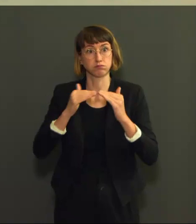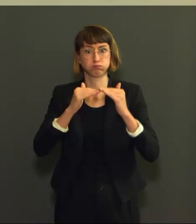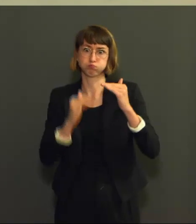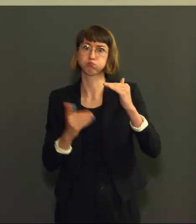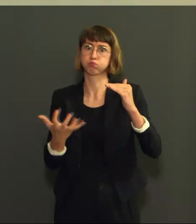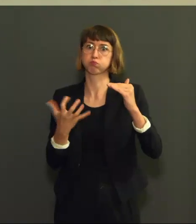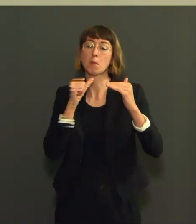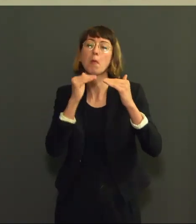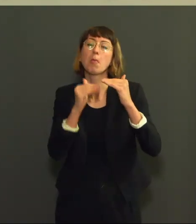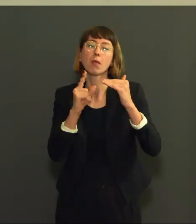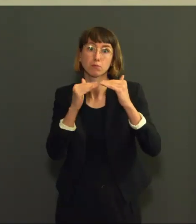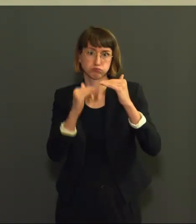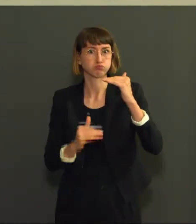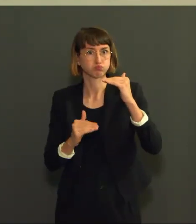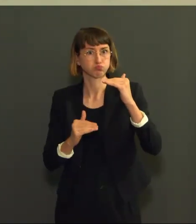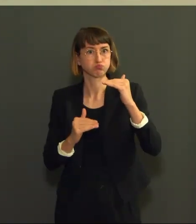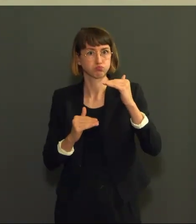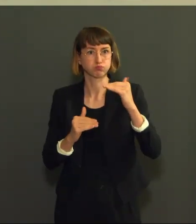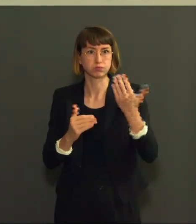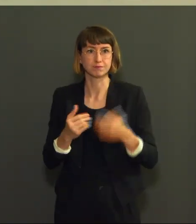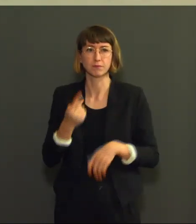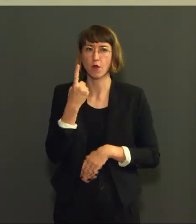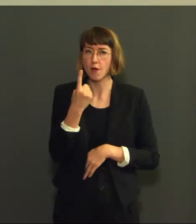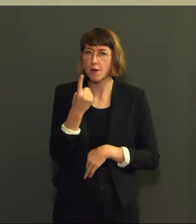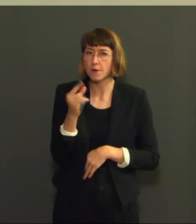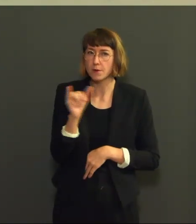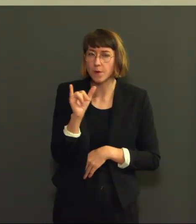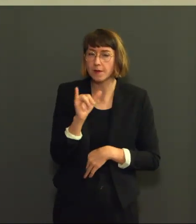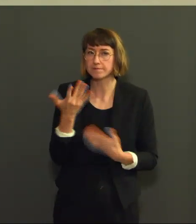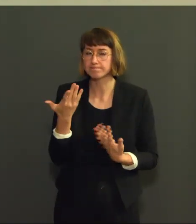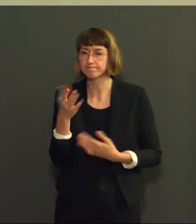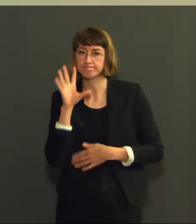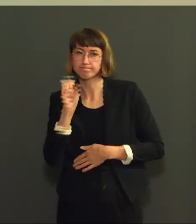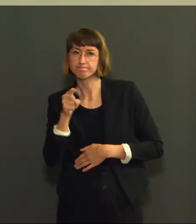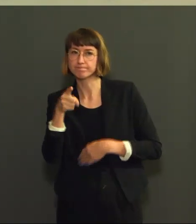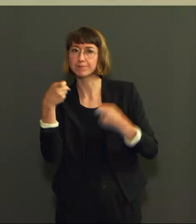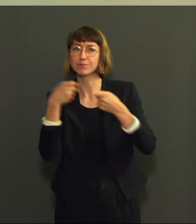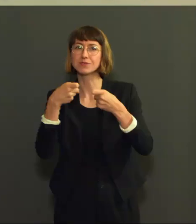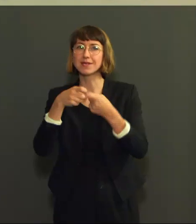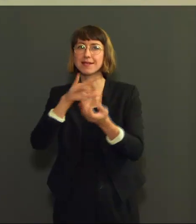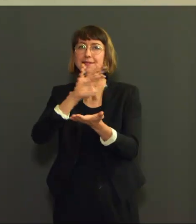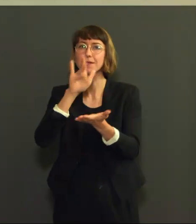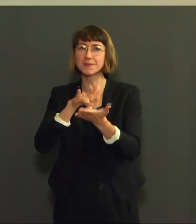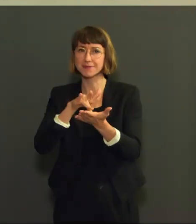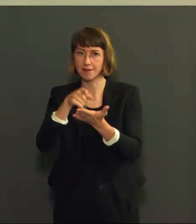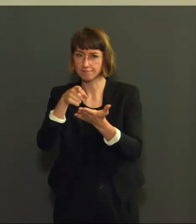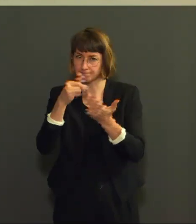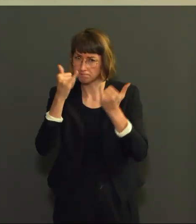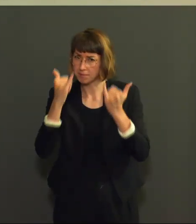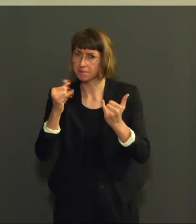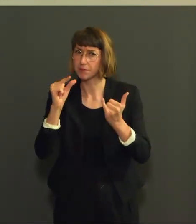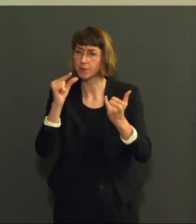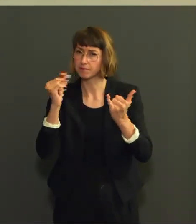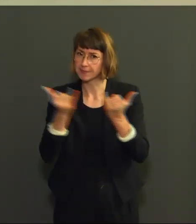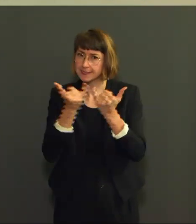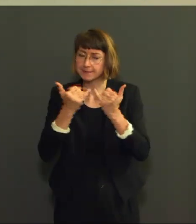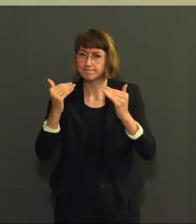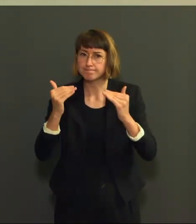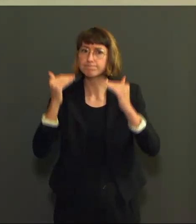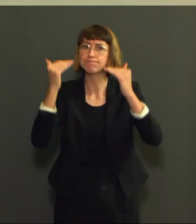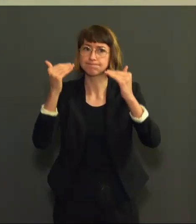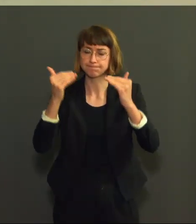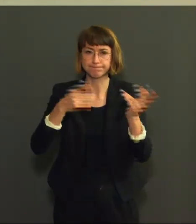petit bémol au niveau de la région de Bruxelles-Capitale, où effectivement le nombre d'hospitalisations reste relativement élevé et où